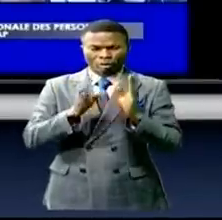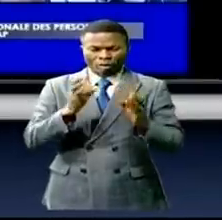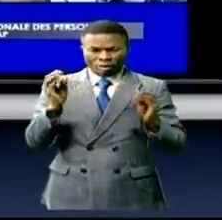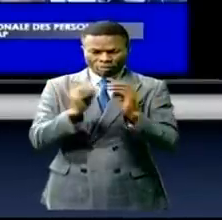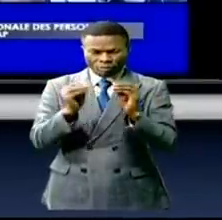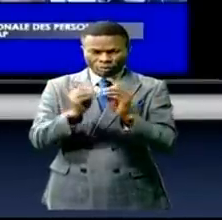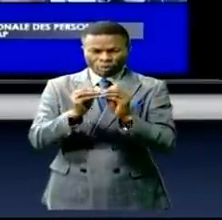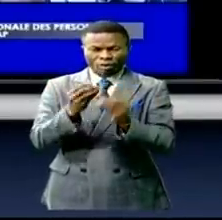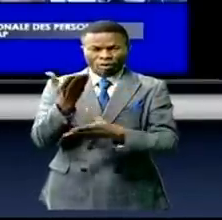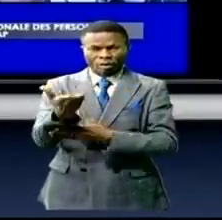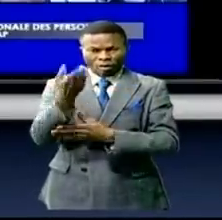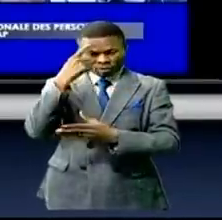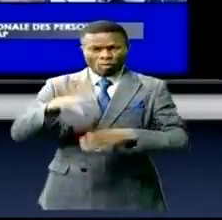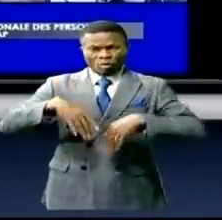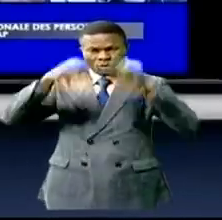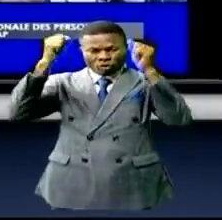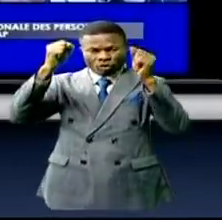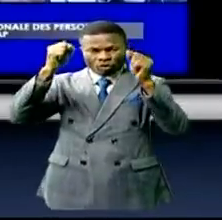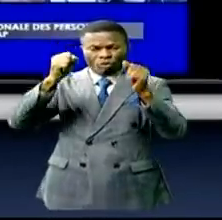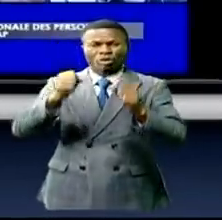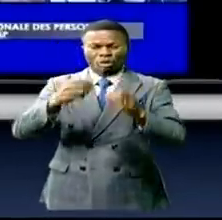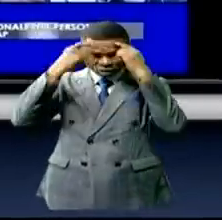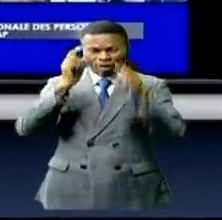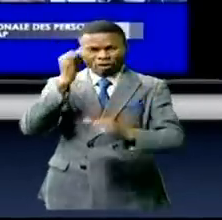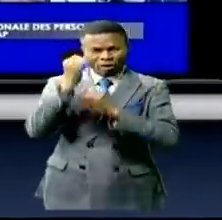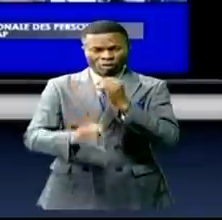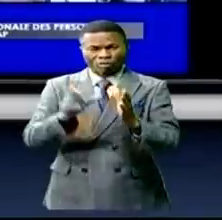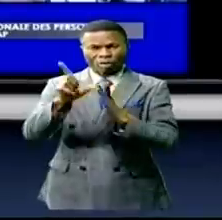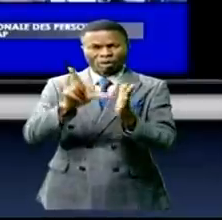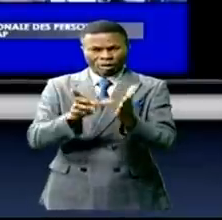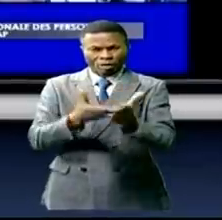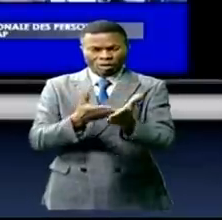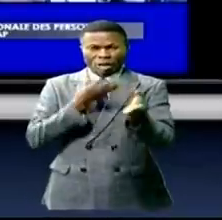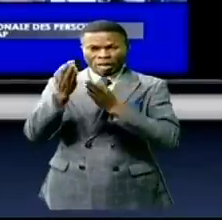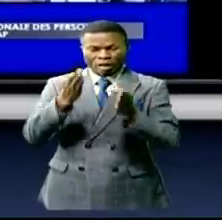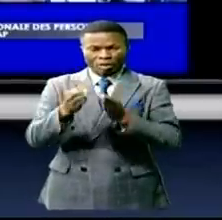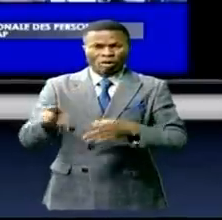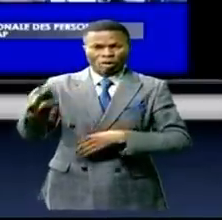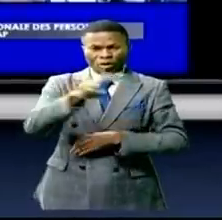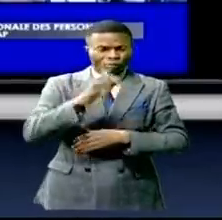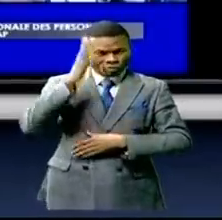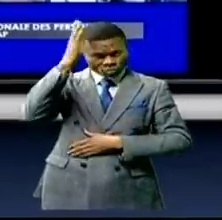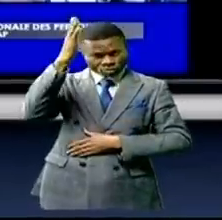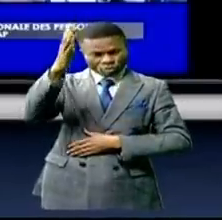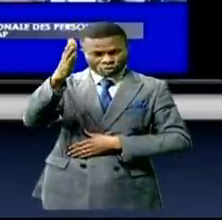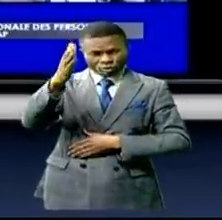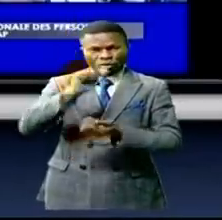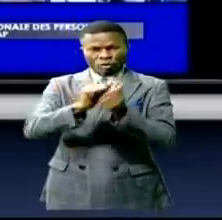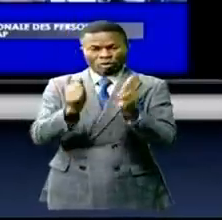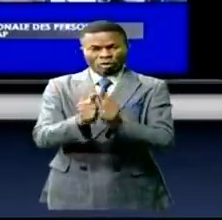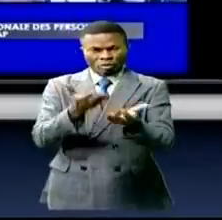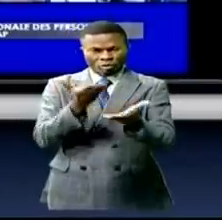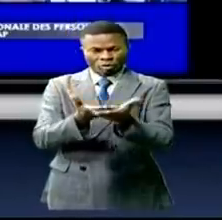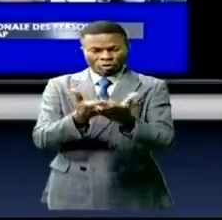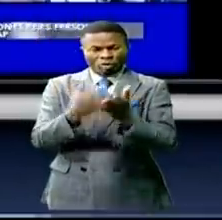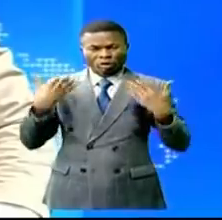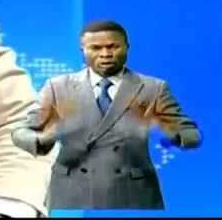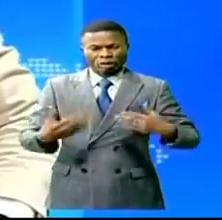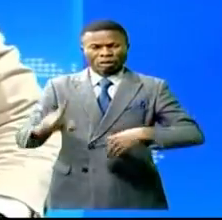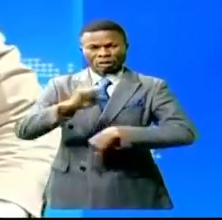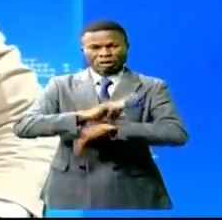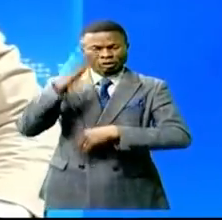valider la dernière version de ceux de loi nous y reviendrons avec force détails au cours de nos prochaines